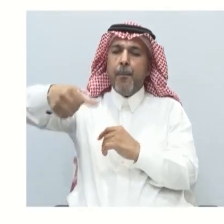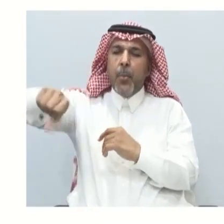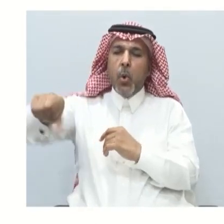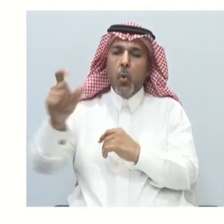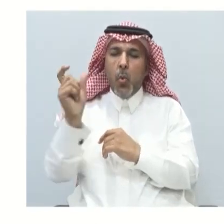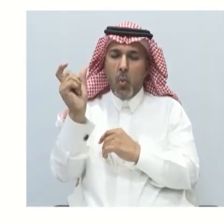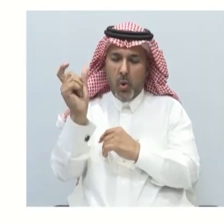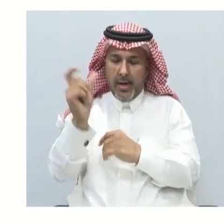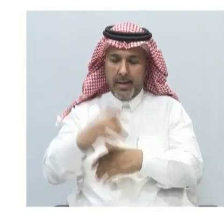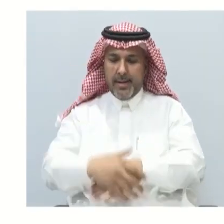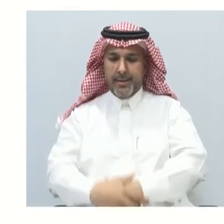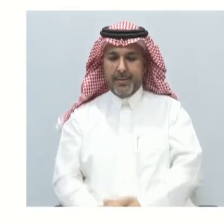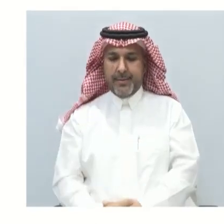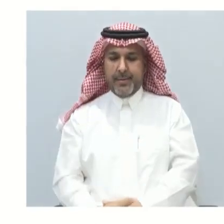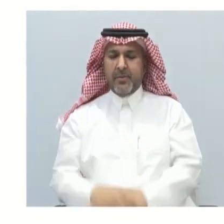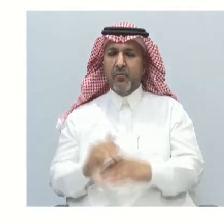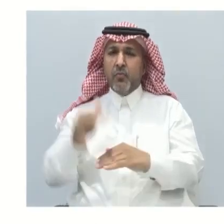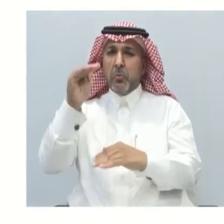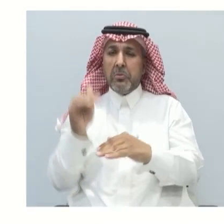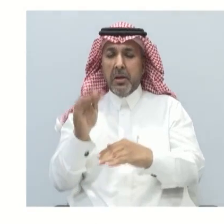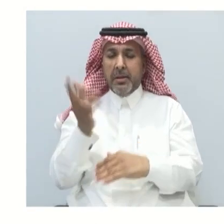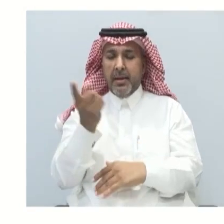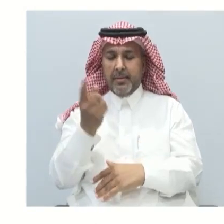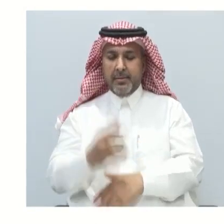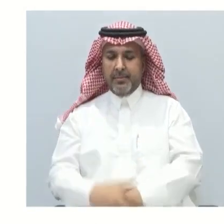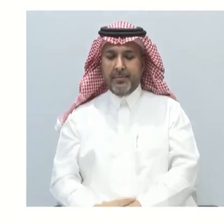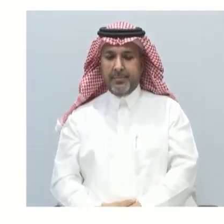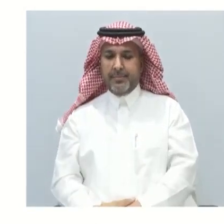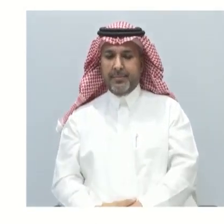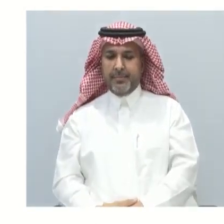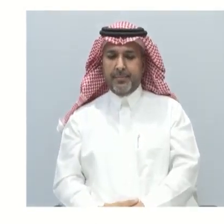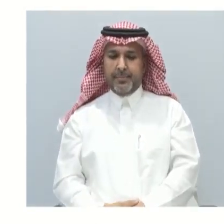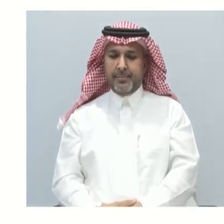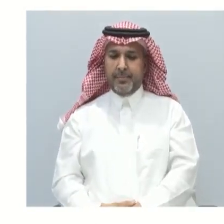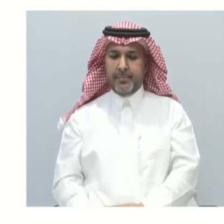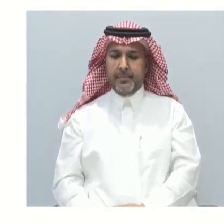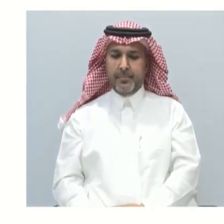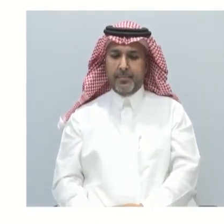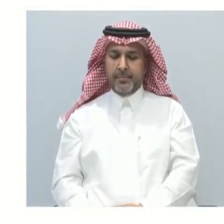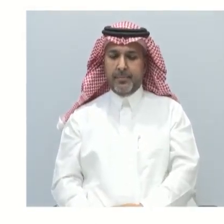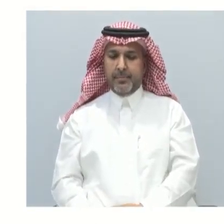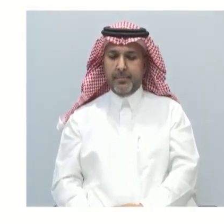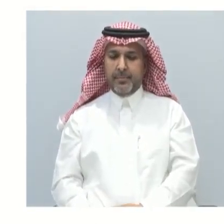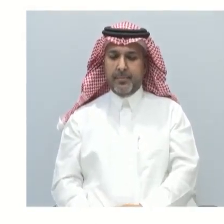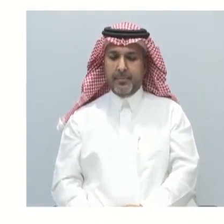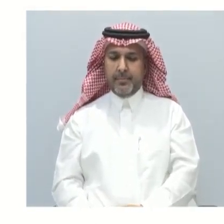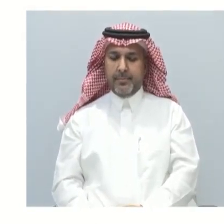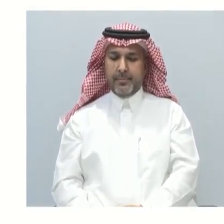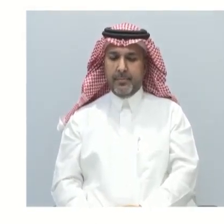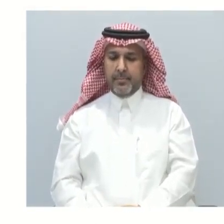الكربوني سواء انخفاض والارتفاع هذا كله يعتبر نتيجه لكن المتغير التابع هو الانبعاث